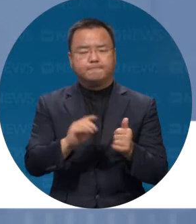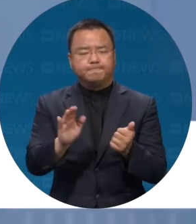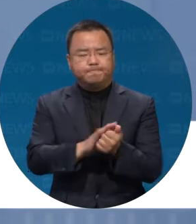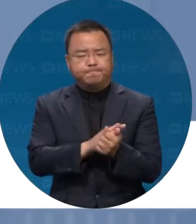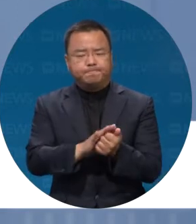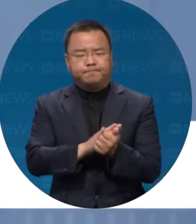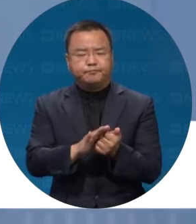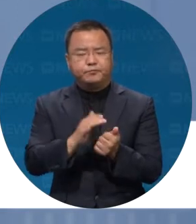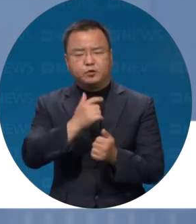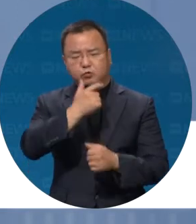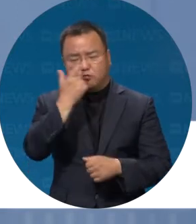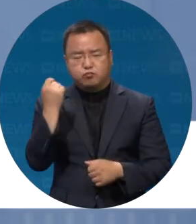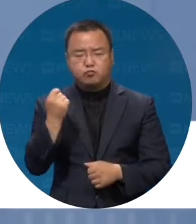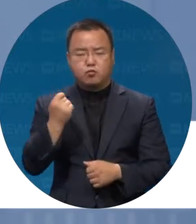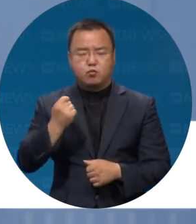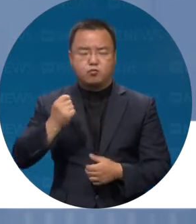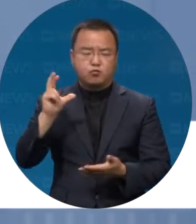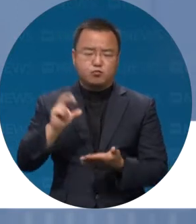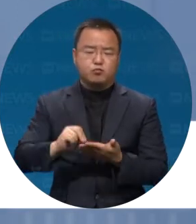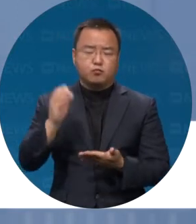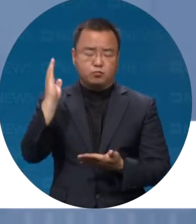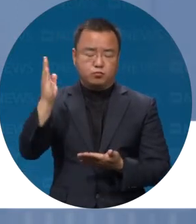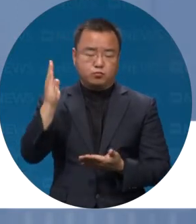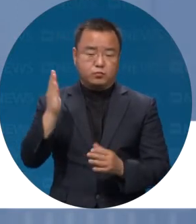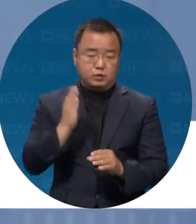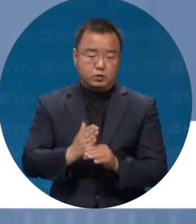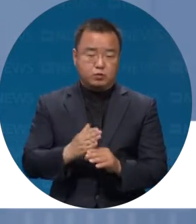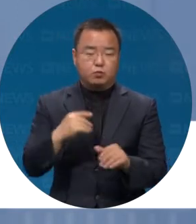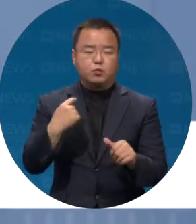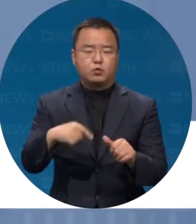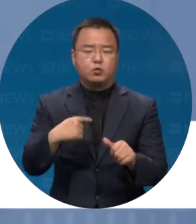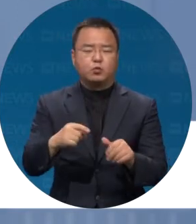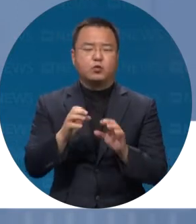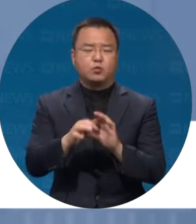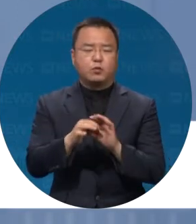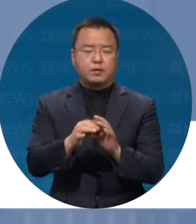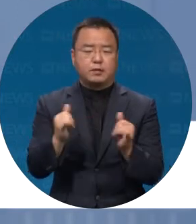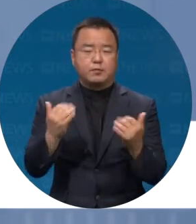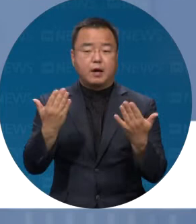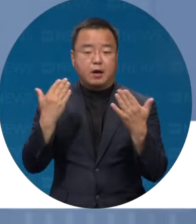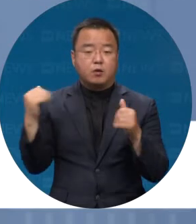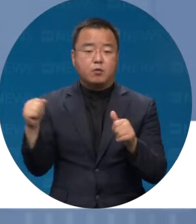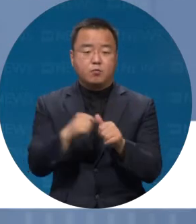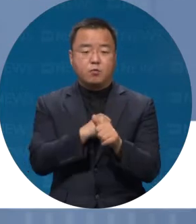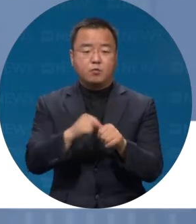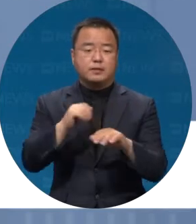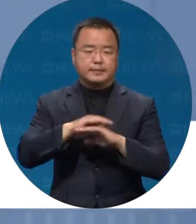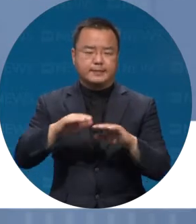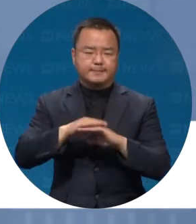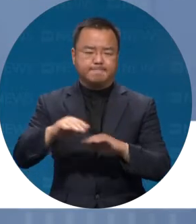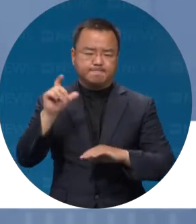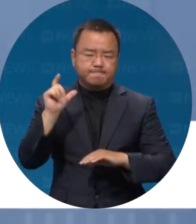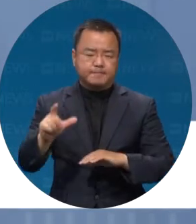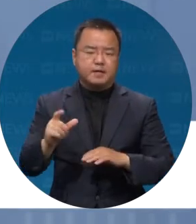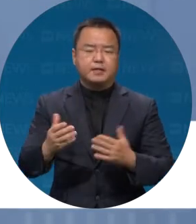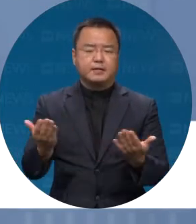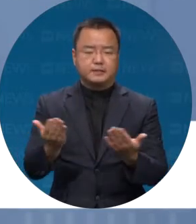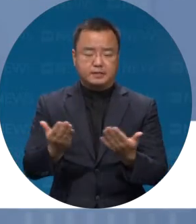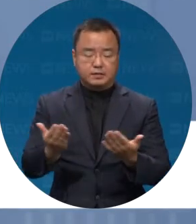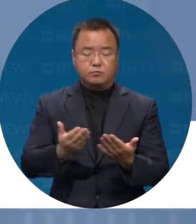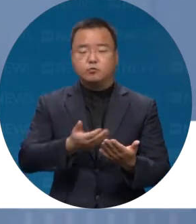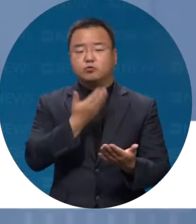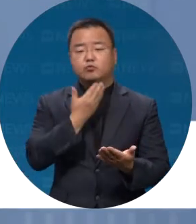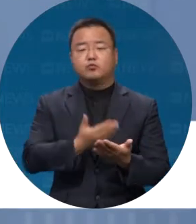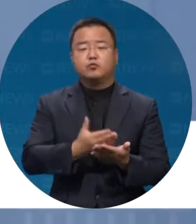사회문제로 대두됨에 따라 교육 구성원들은 학교 폭력 때 응가를 중요한 현안으로